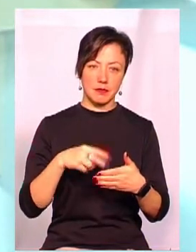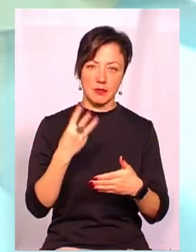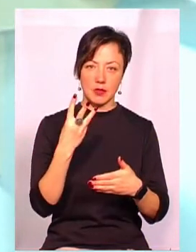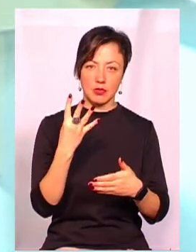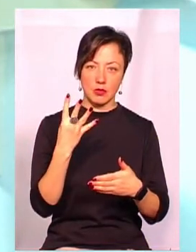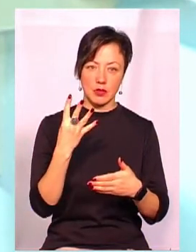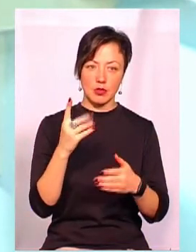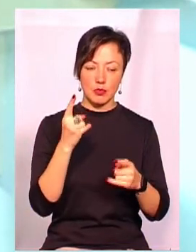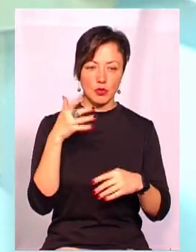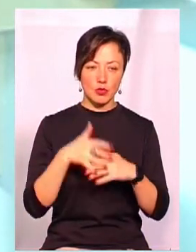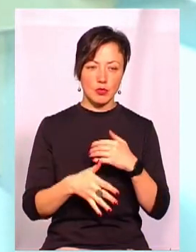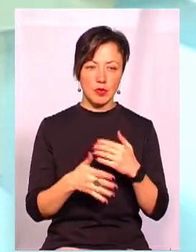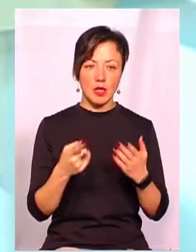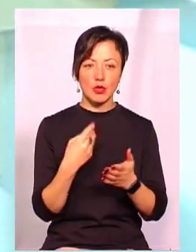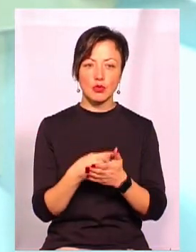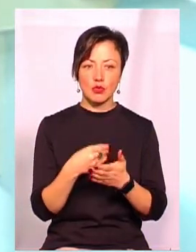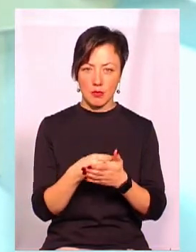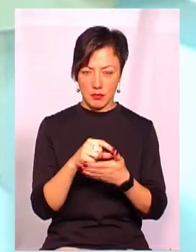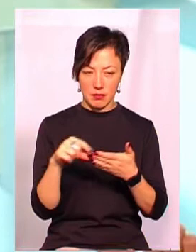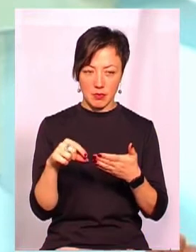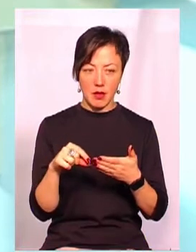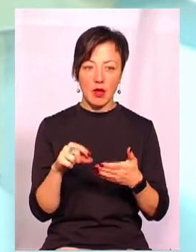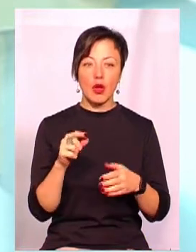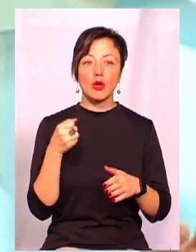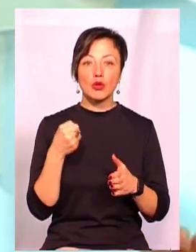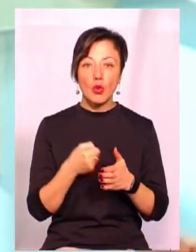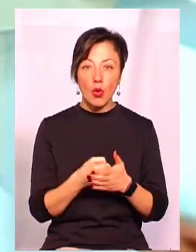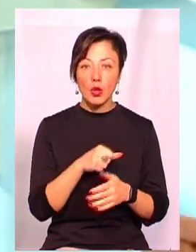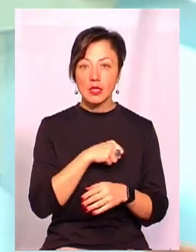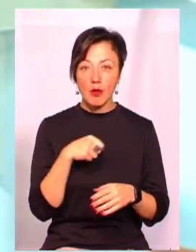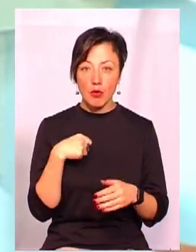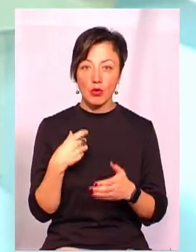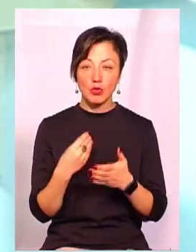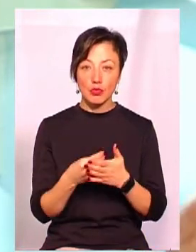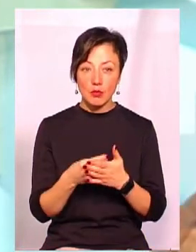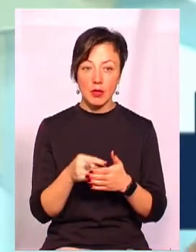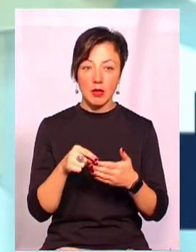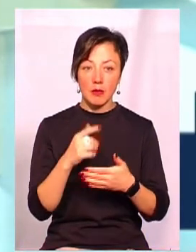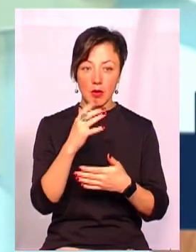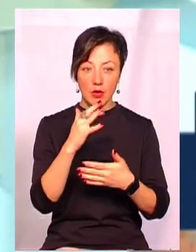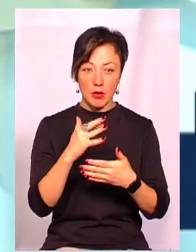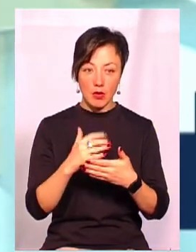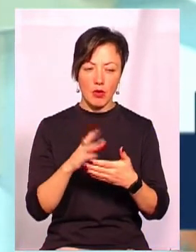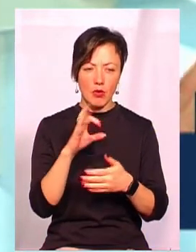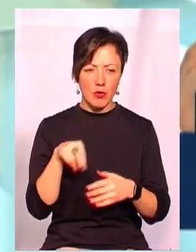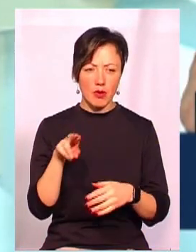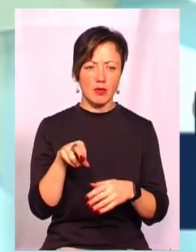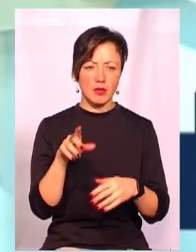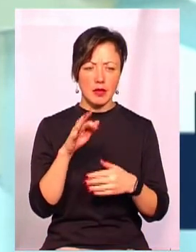щонайменше 3-4, аби зрозуміти, яка там сума вибита. Тому що до самої суми там іде купа-купа,